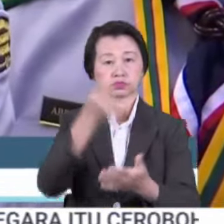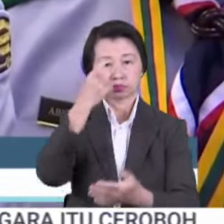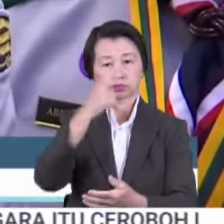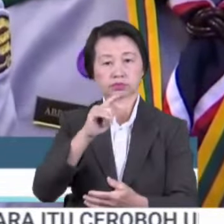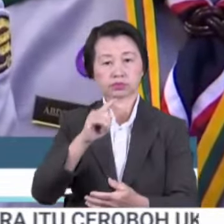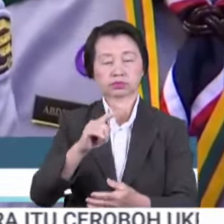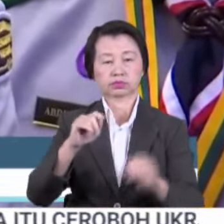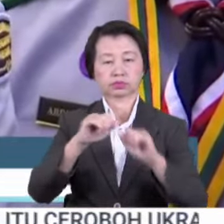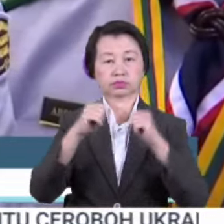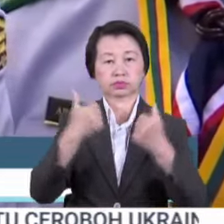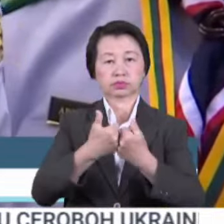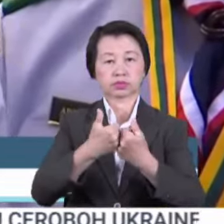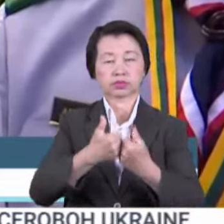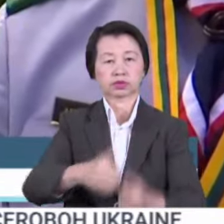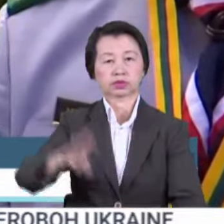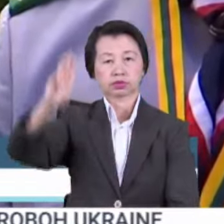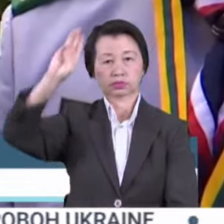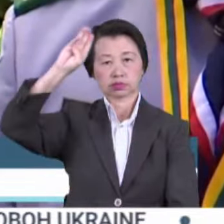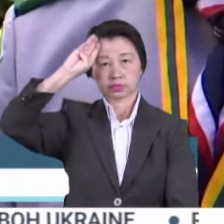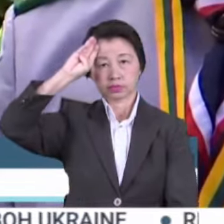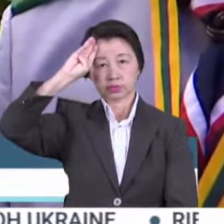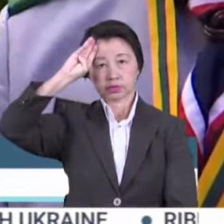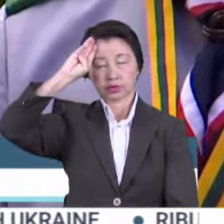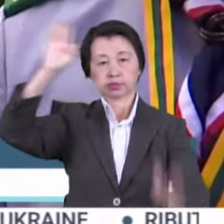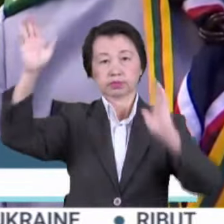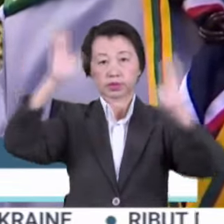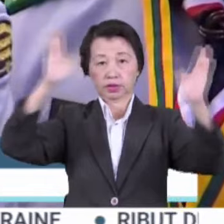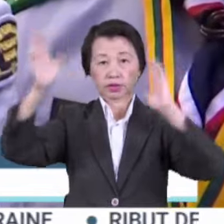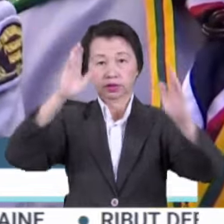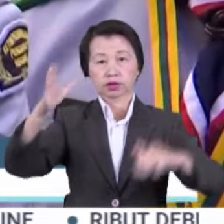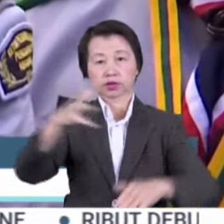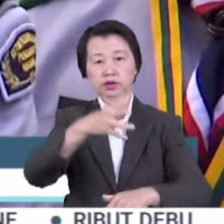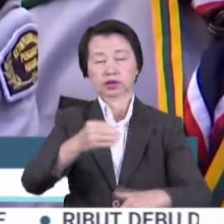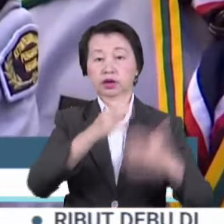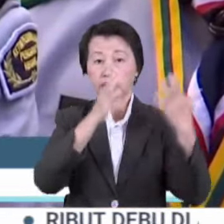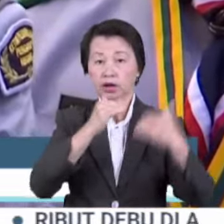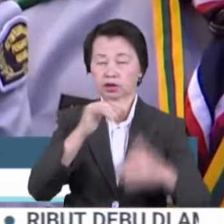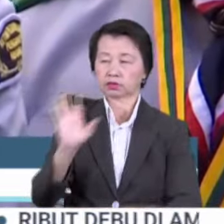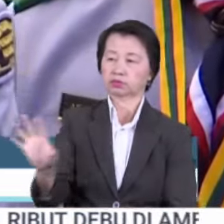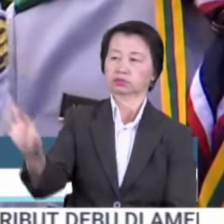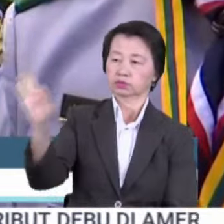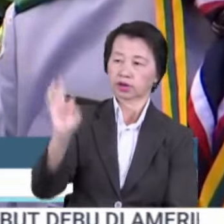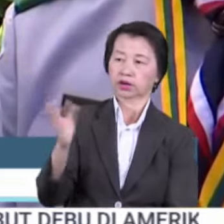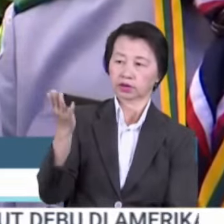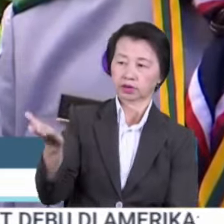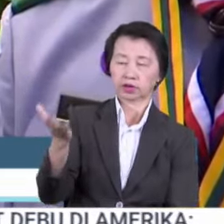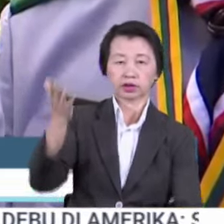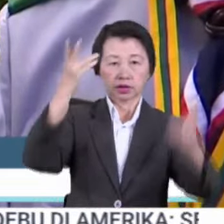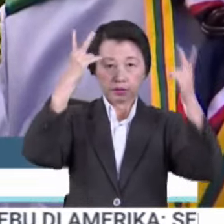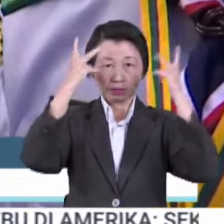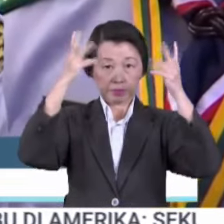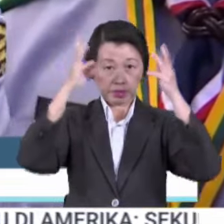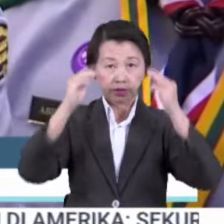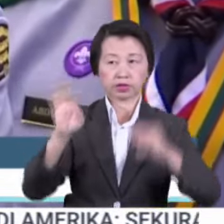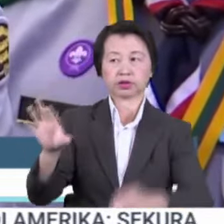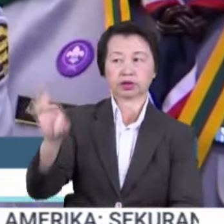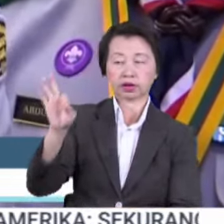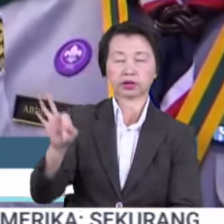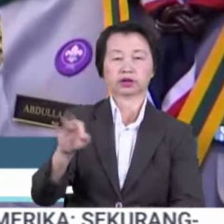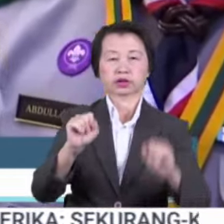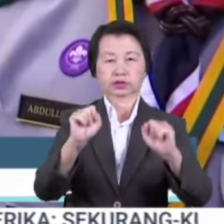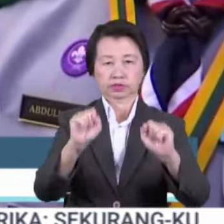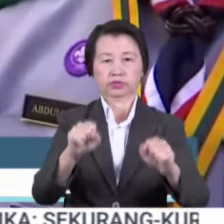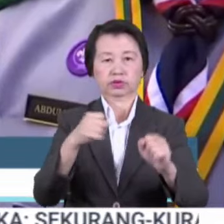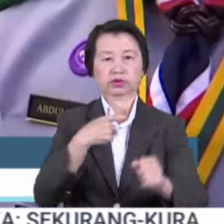persekutuan agama Islam dan semoga dengan pelantikan dan menteri kita akan dapat